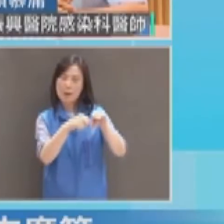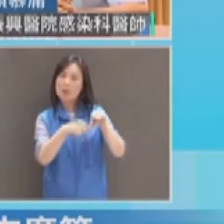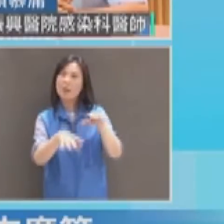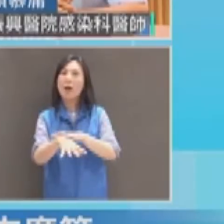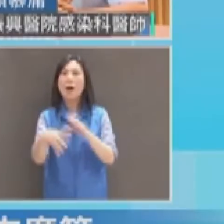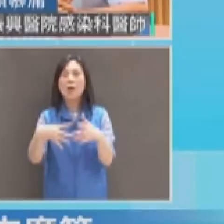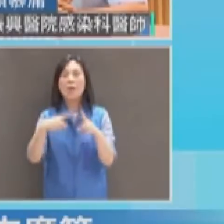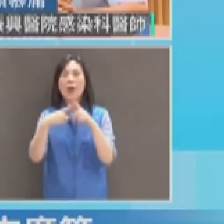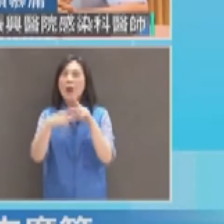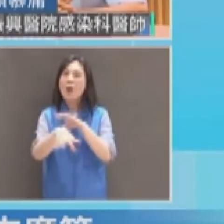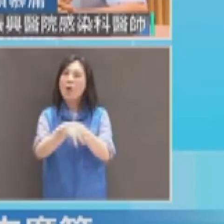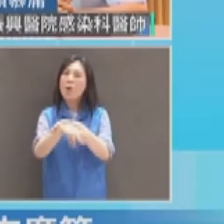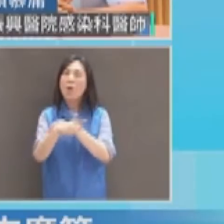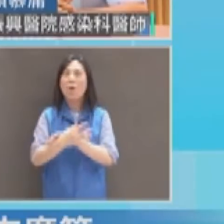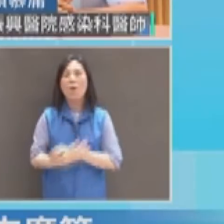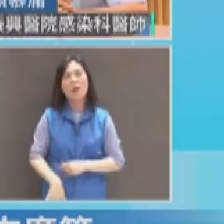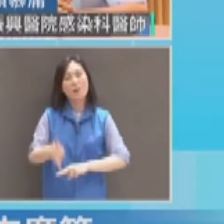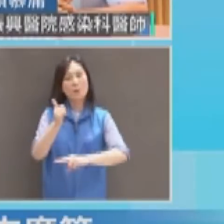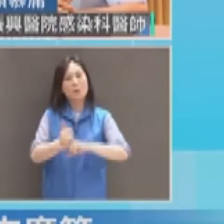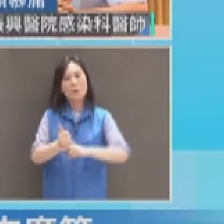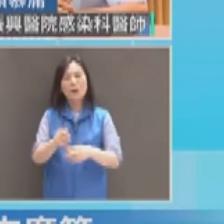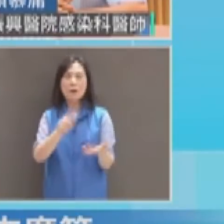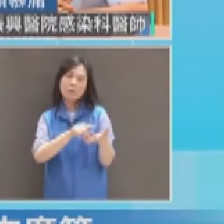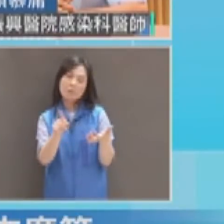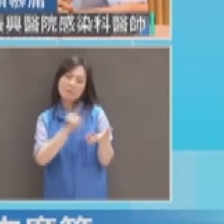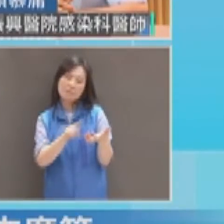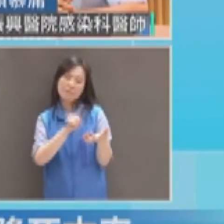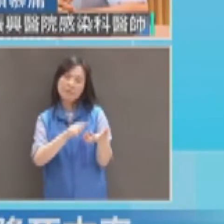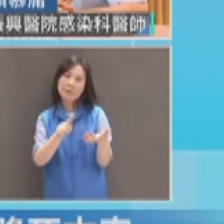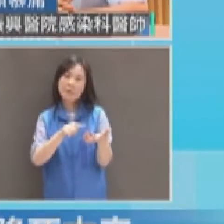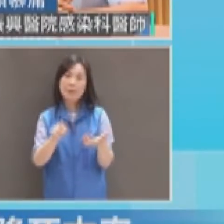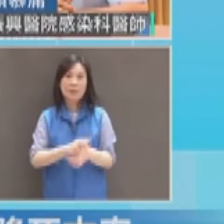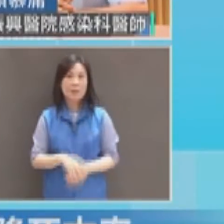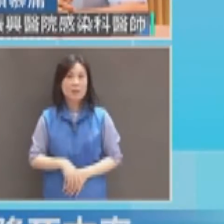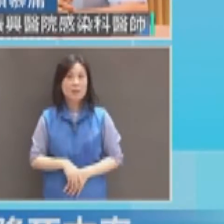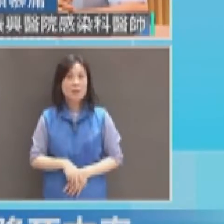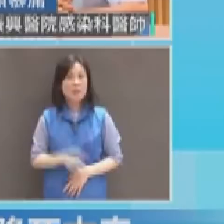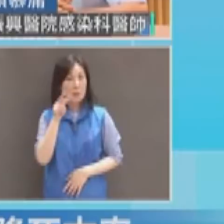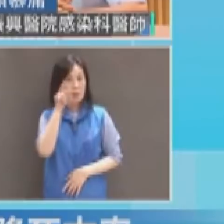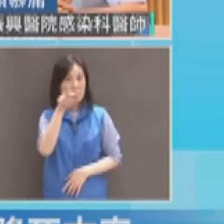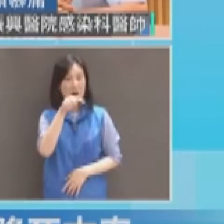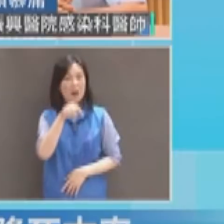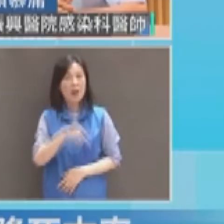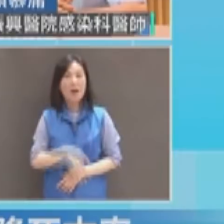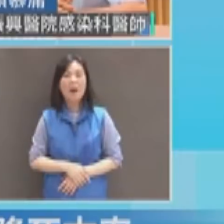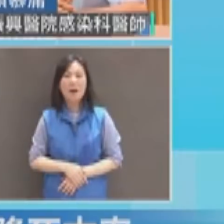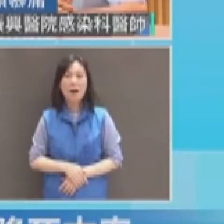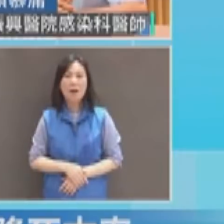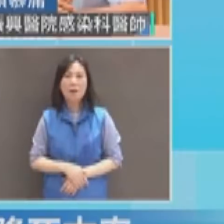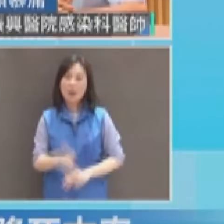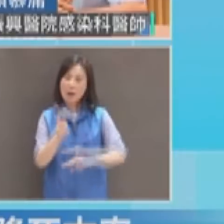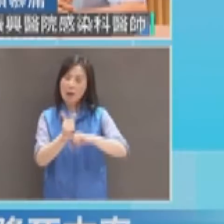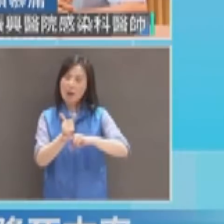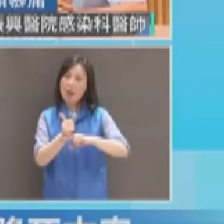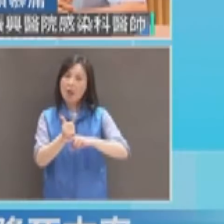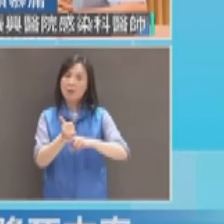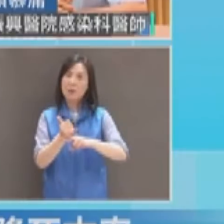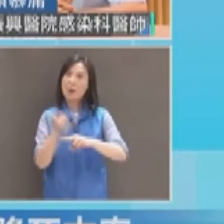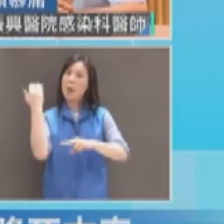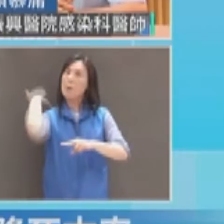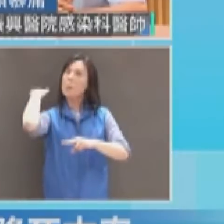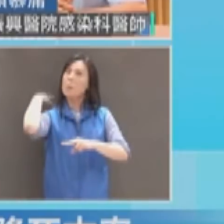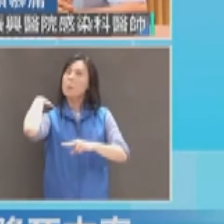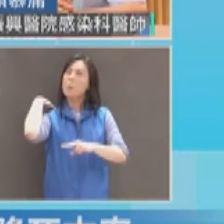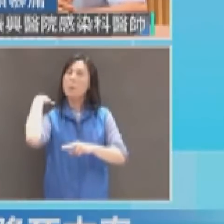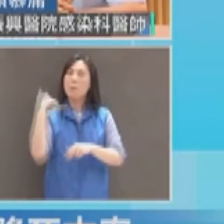这个小姐呢很轻松的坐在那边滑手机，但是各位看看他的坐的地方，他的背部，他